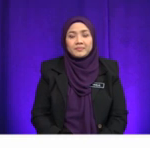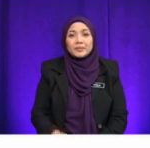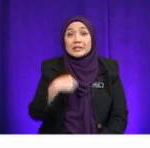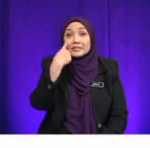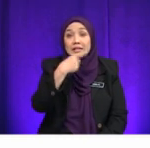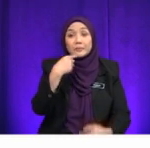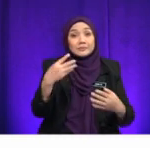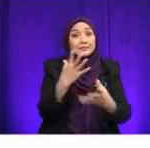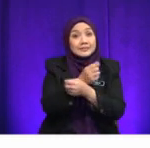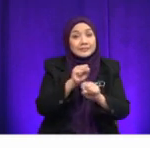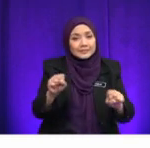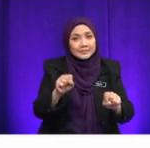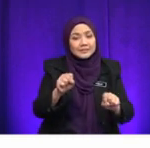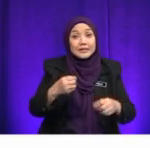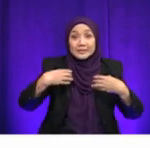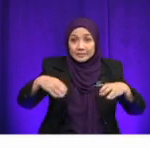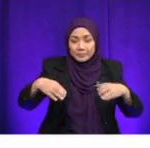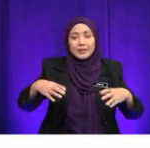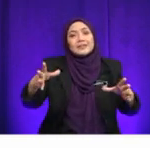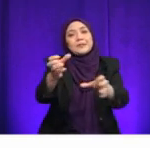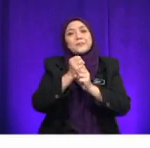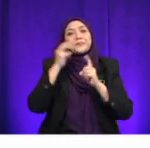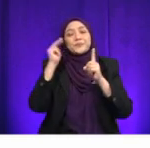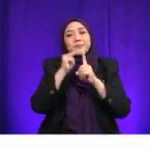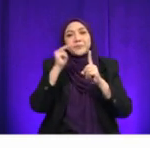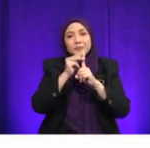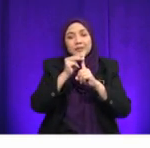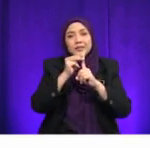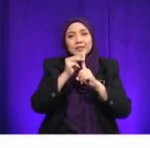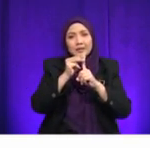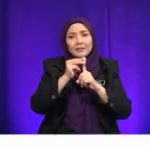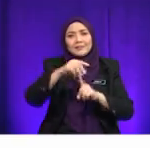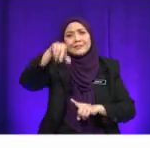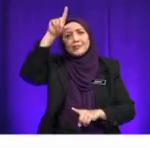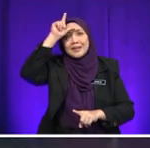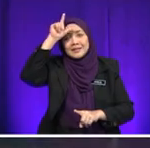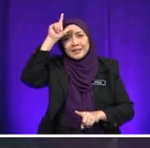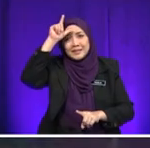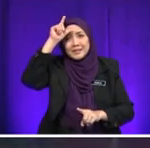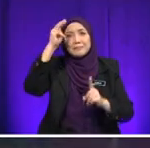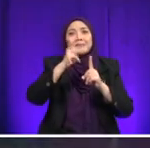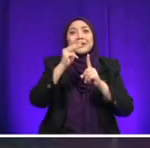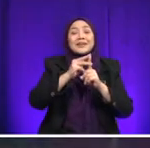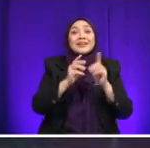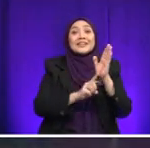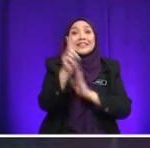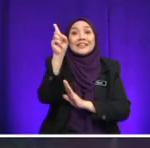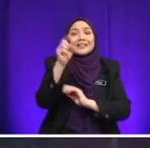Siapa yang paling cepat akan dapat markas ini lelaki mendahului dengan nama